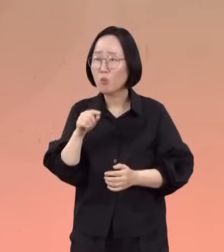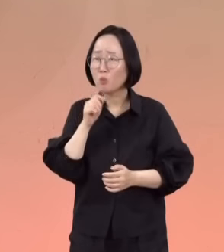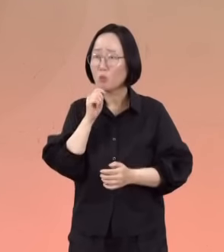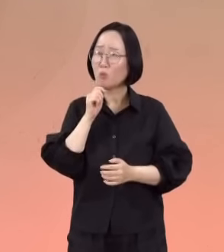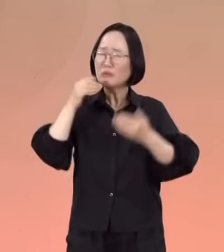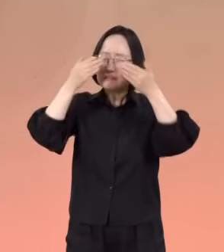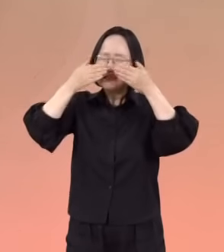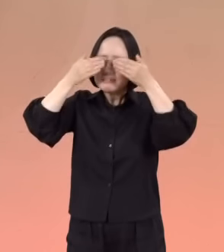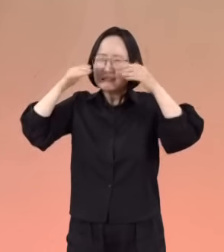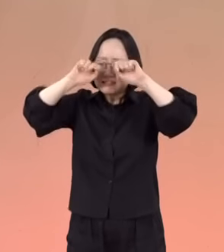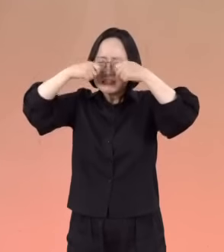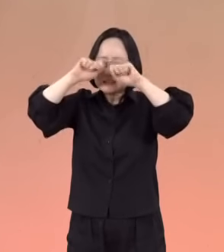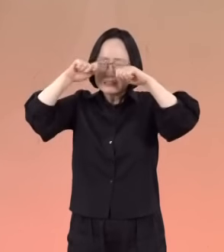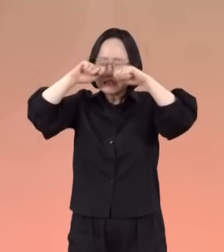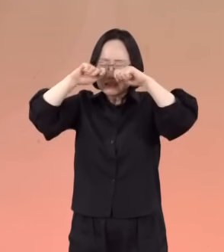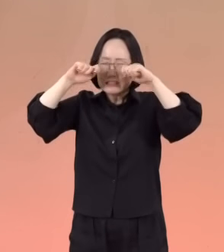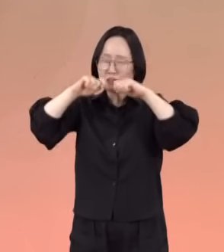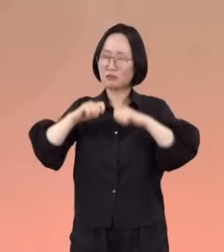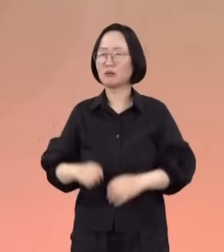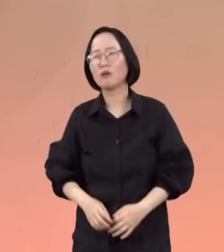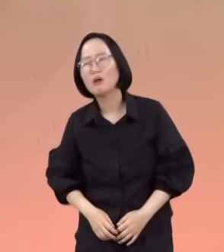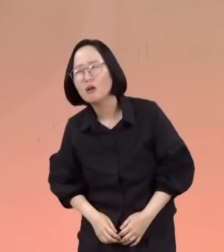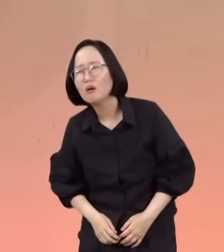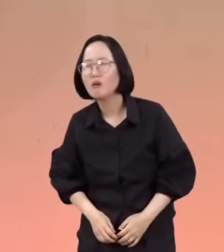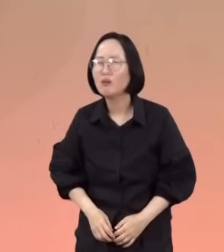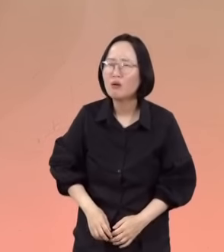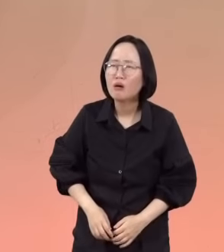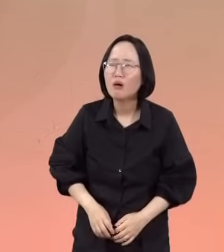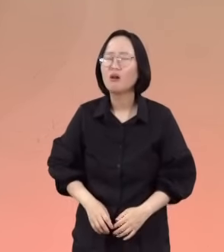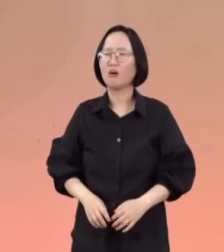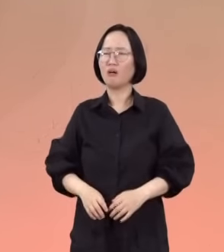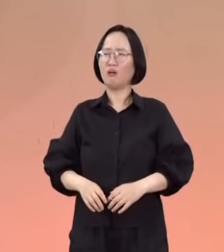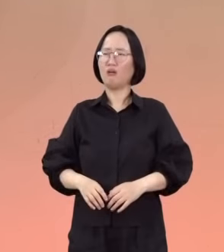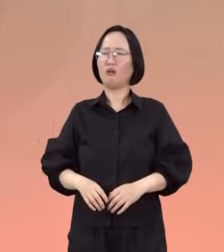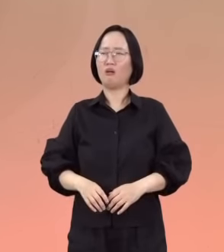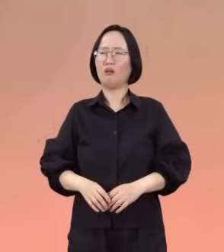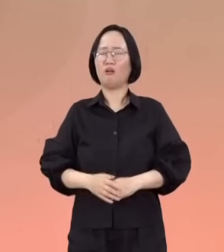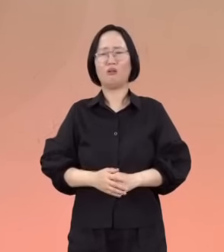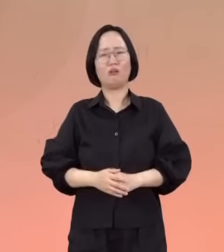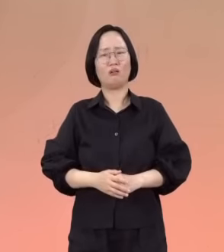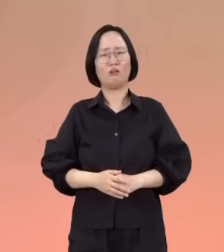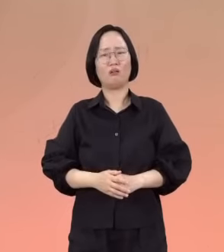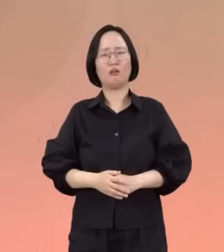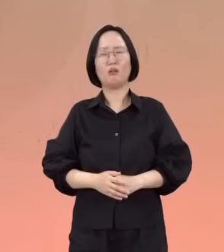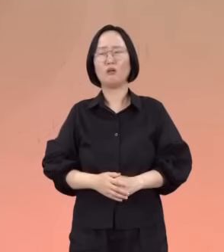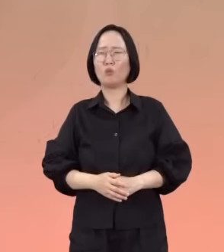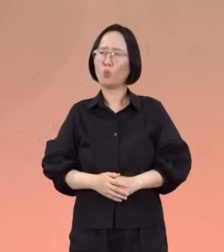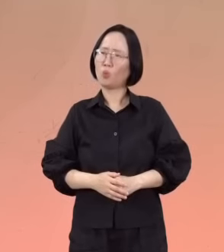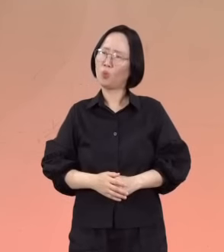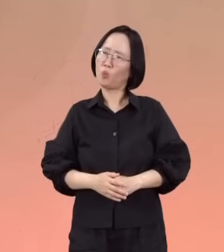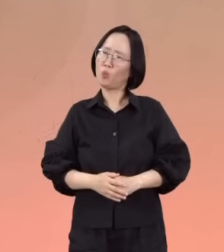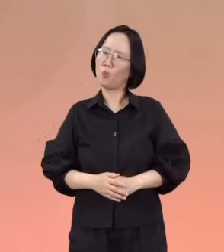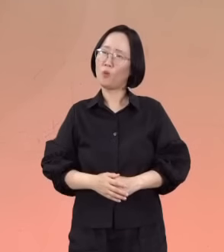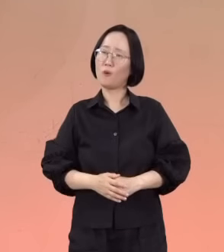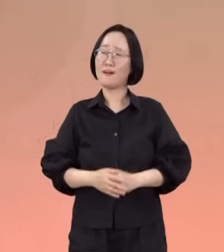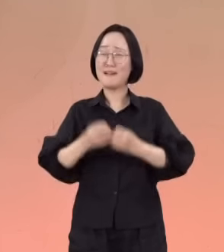비벼서 눈을 막 비벼 가지고 아무리 쳐다봐도 눈을 비벼서 아무리